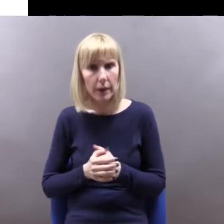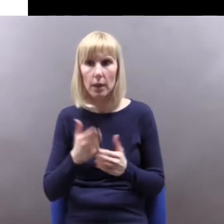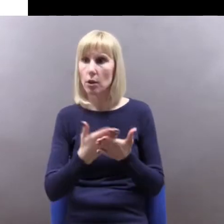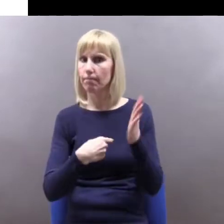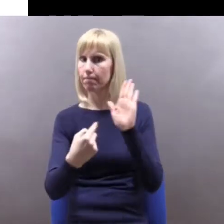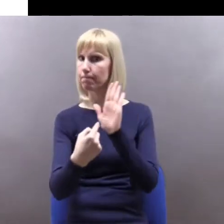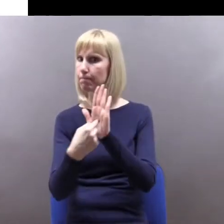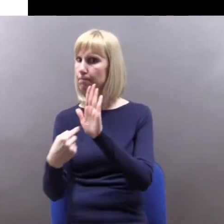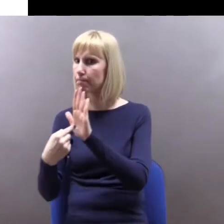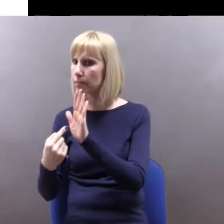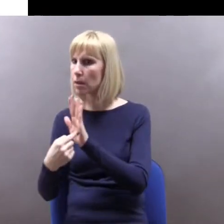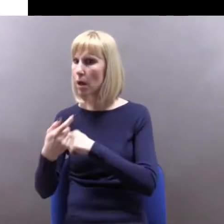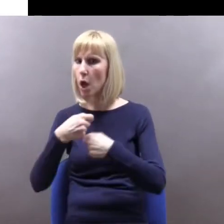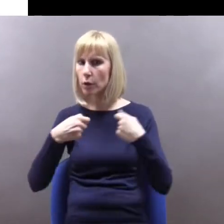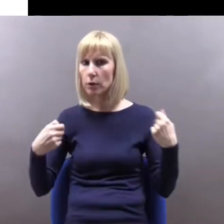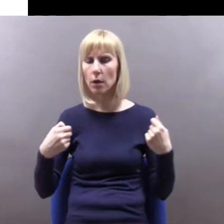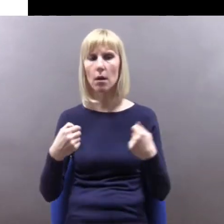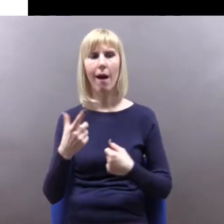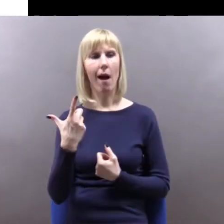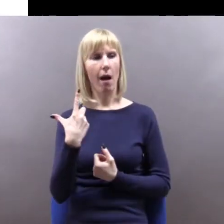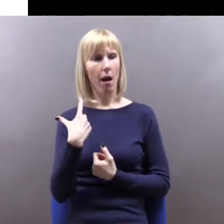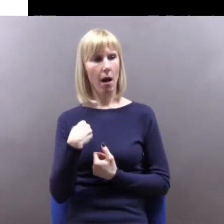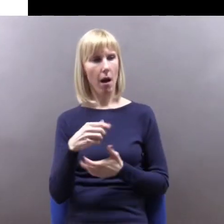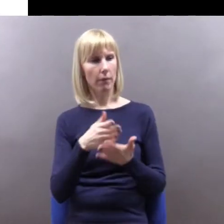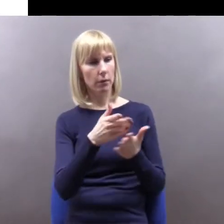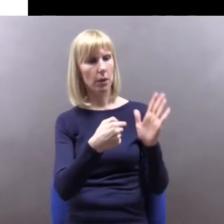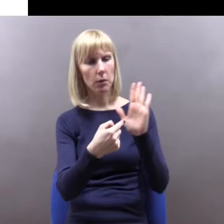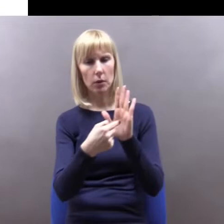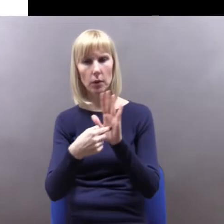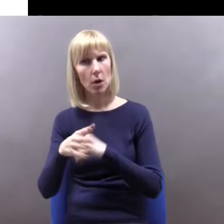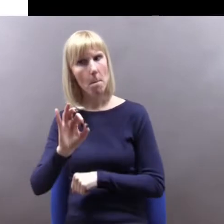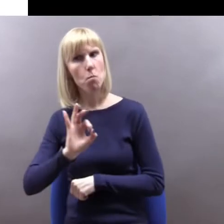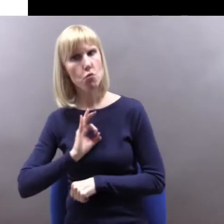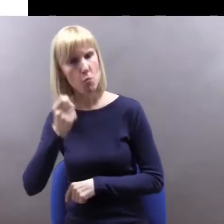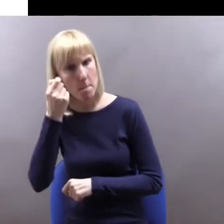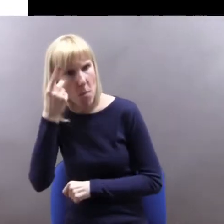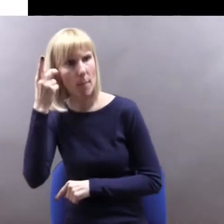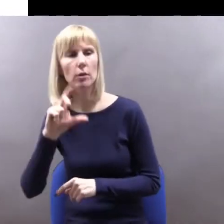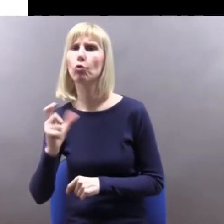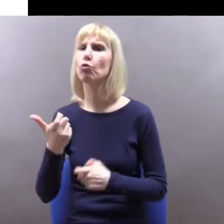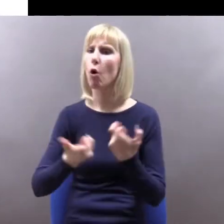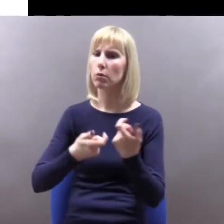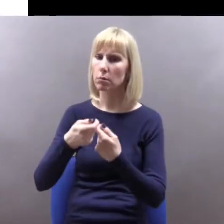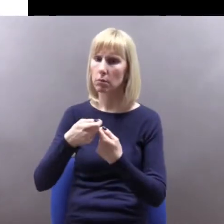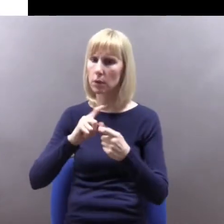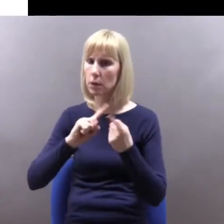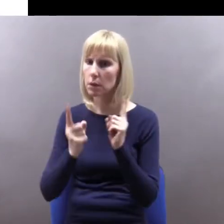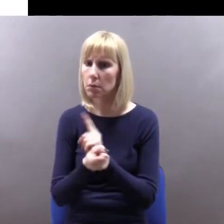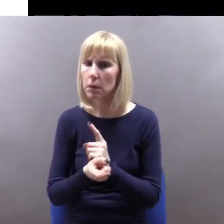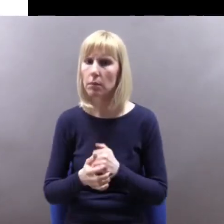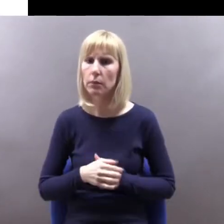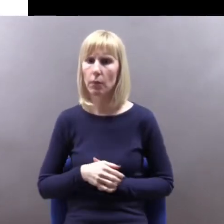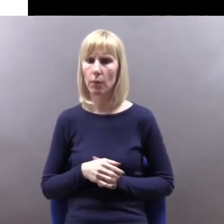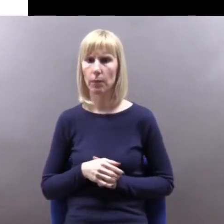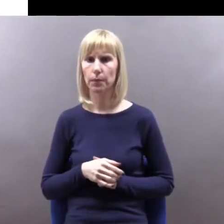trochę poprawić, tak, żeby przeszło to audyt konserwatorski. Także da się.